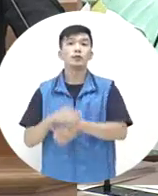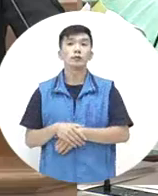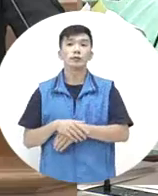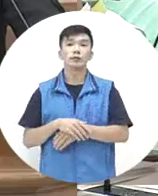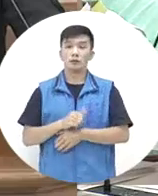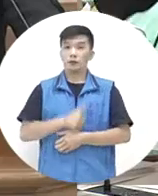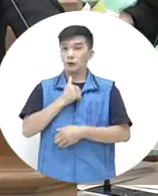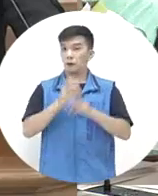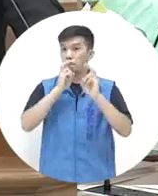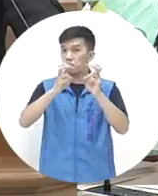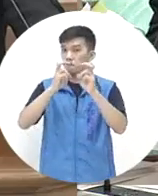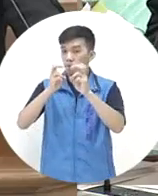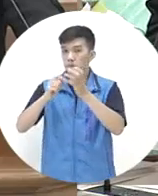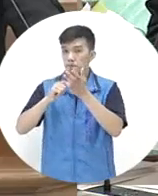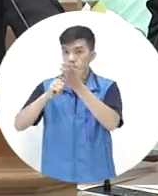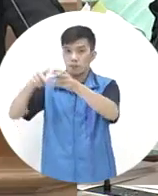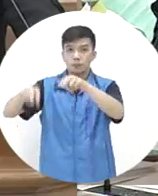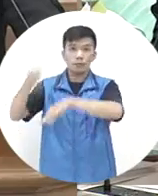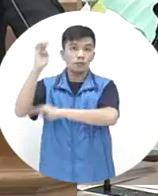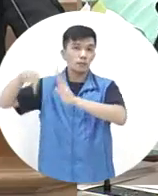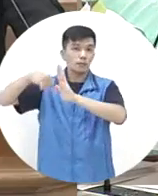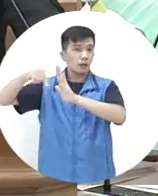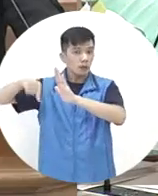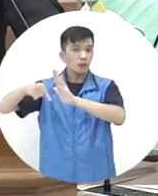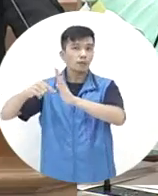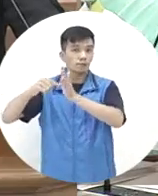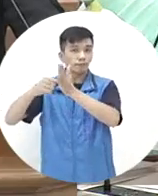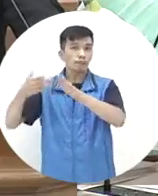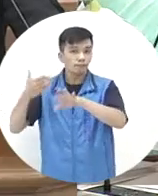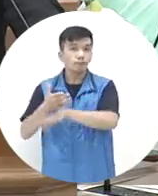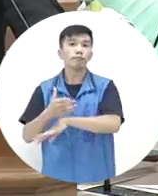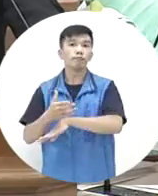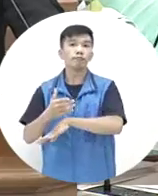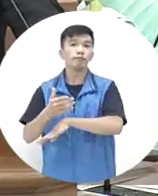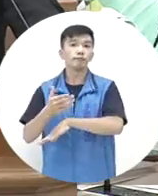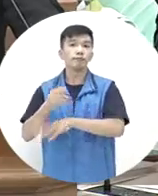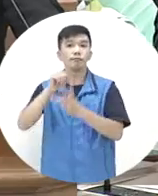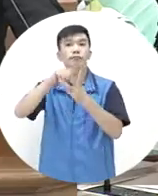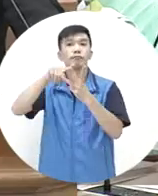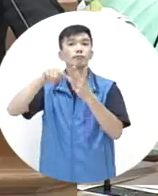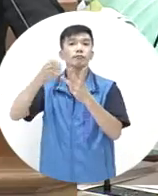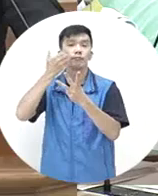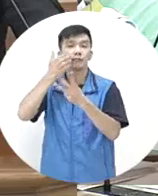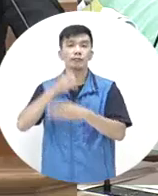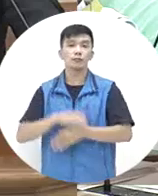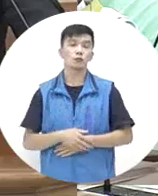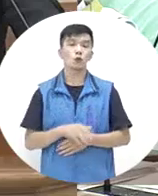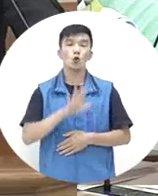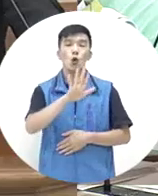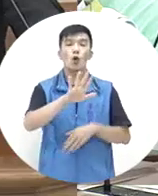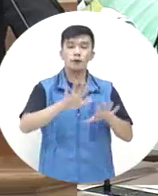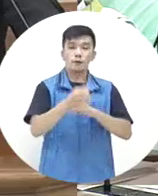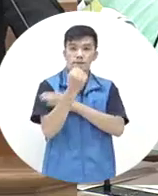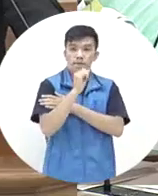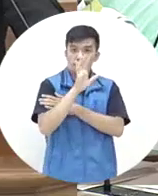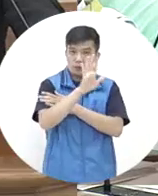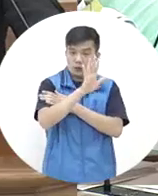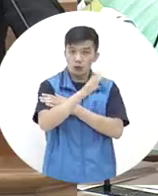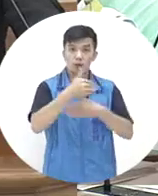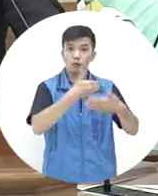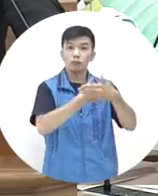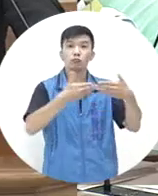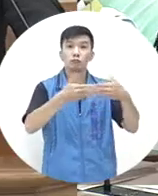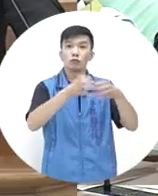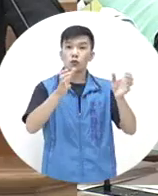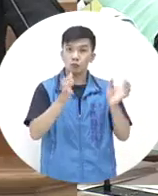通过行政院的这个核定就可以了。 我现在在拼嘛，现在交通部已经审核啊，同意啊，这两个都同意